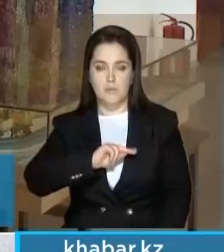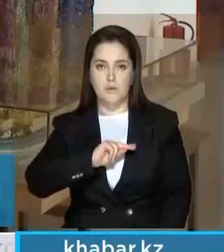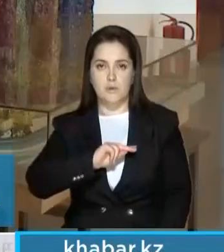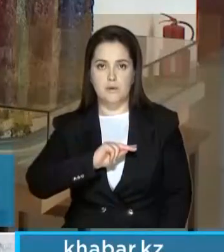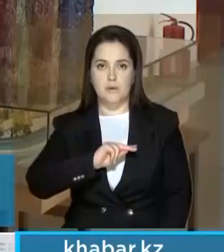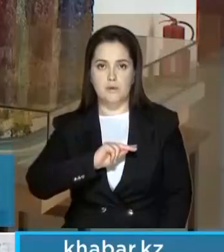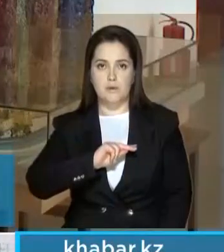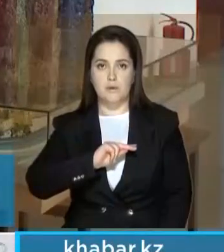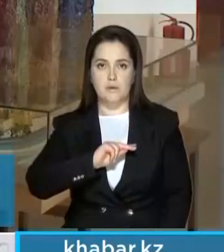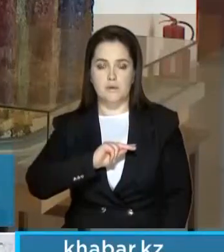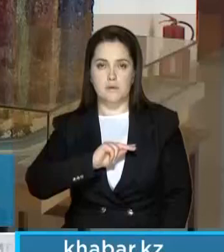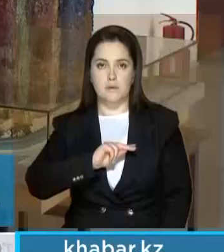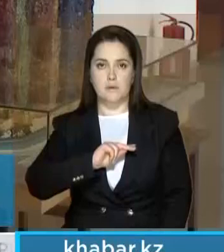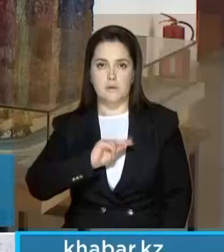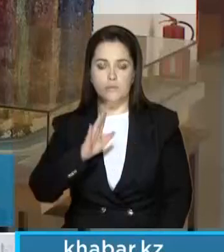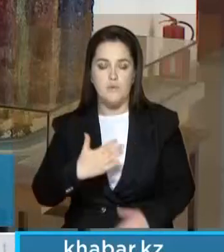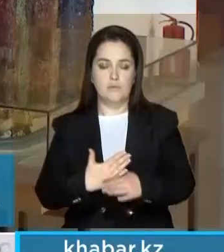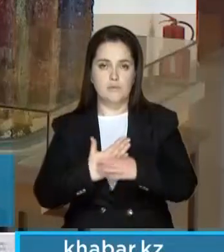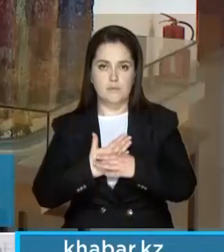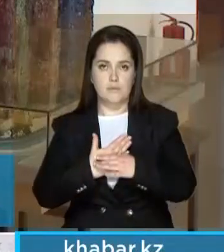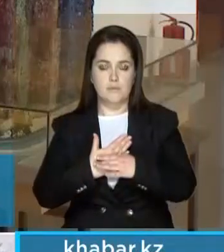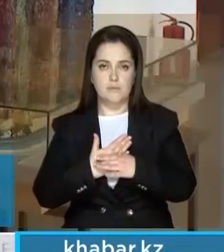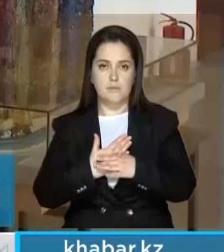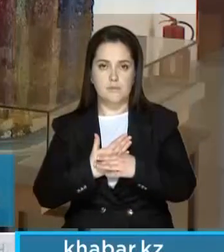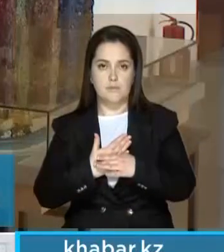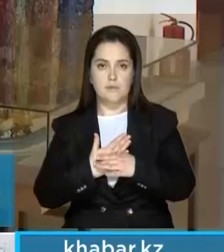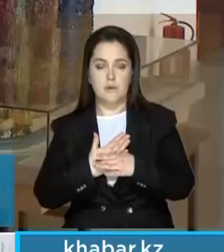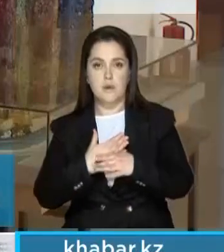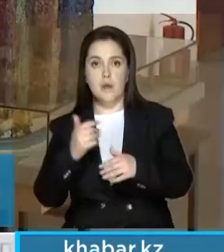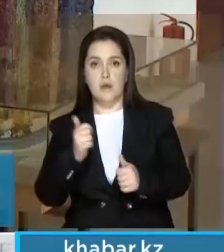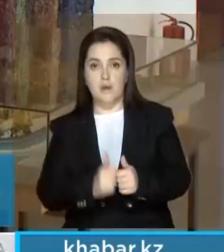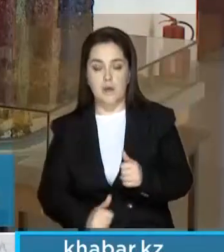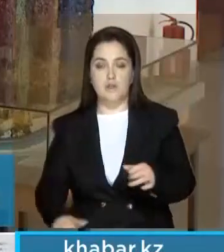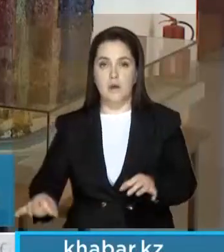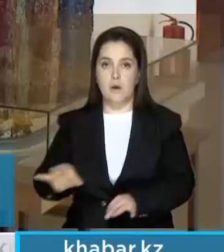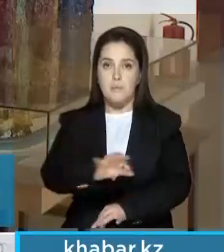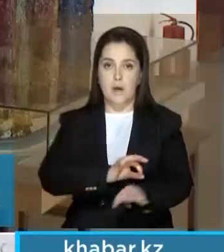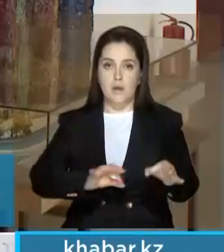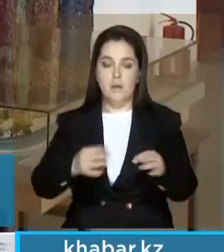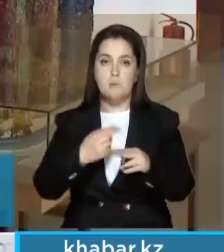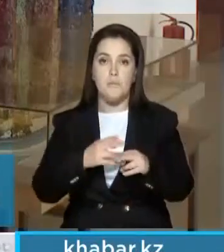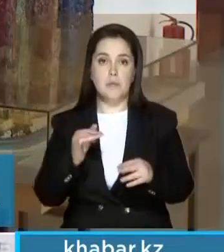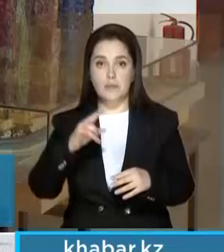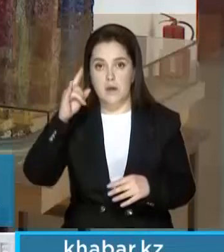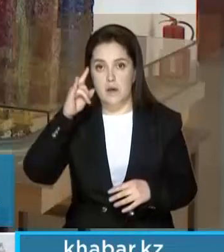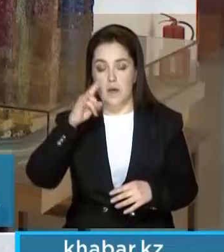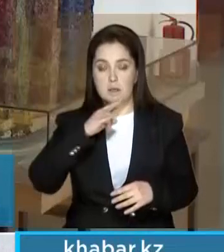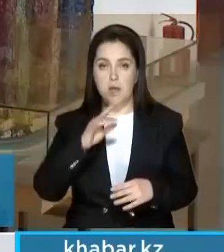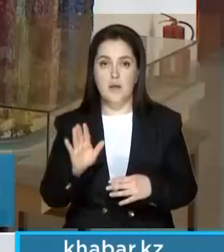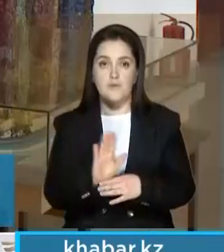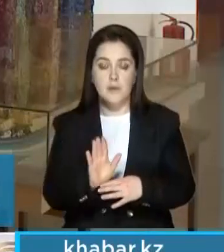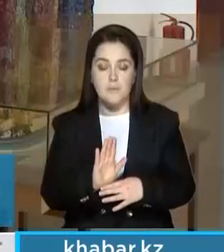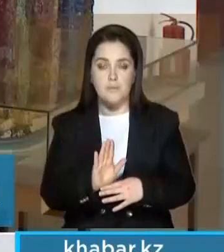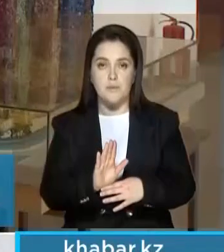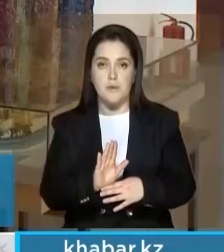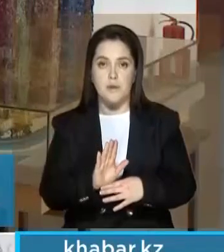ними и конечно Они будут нам помогать в этом каждый проект который выходит из казах фильма Проект